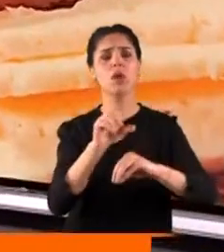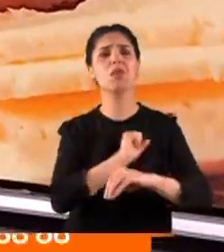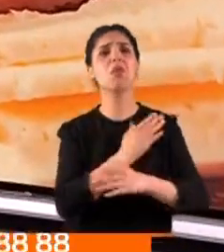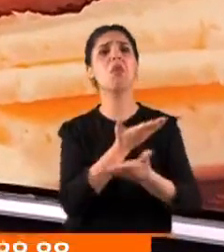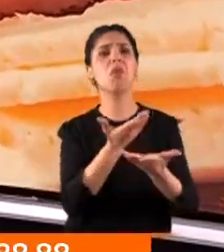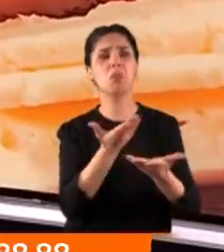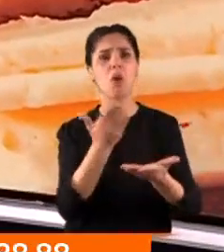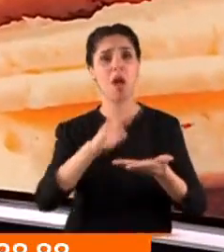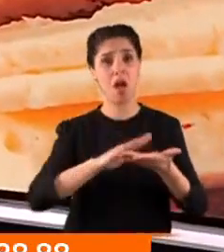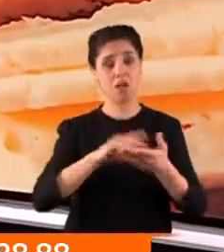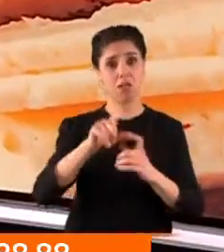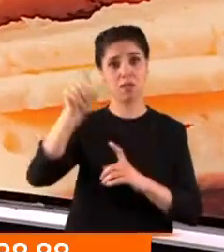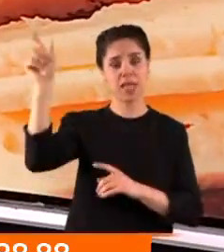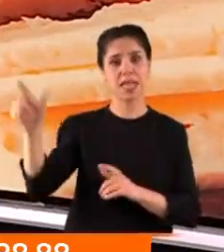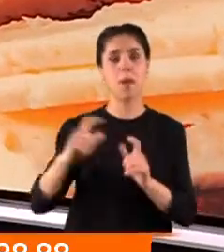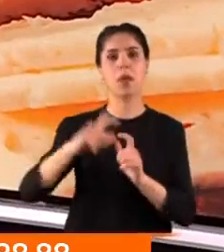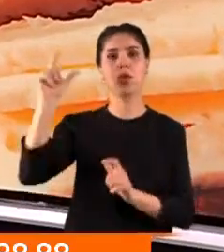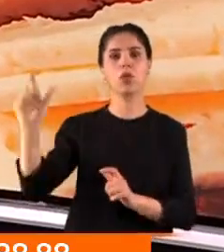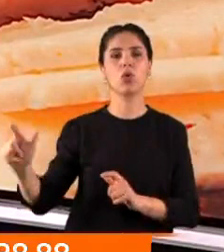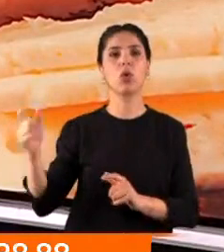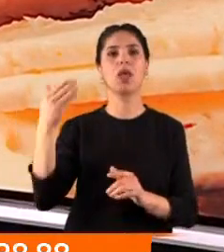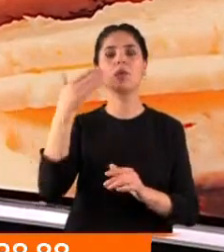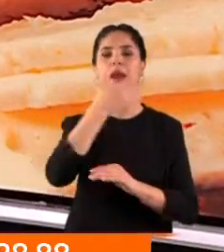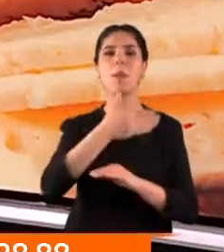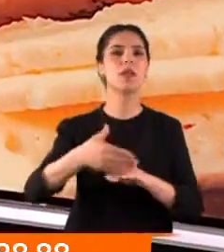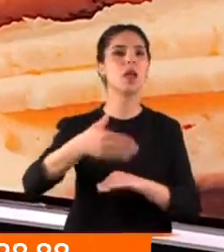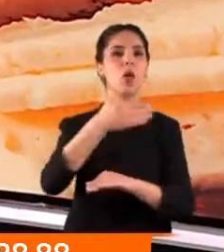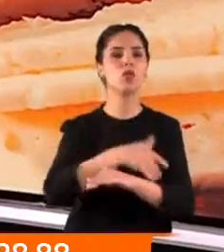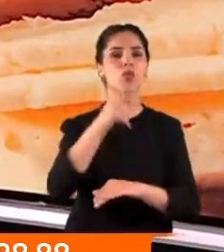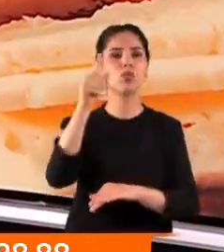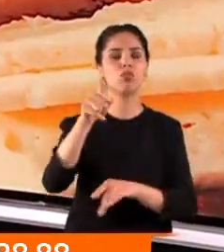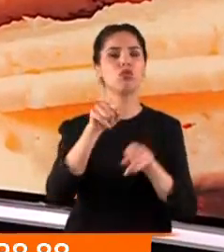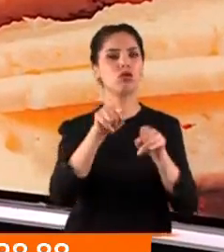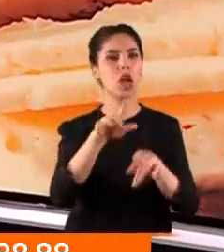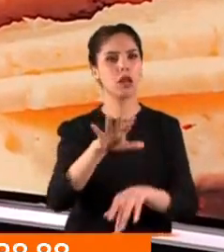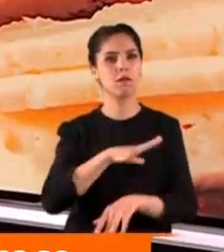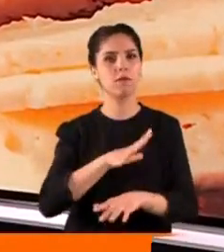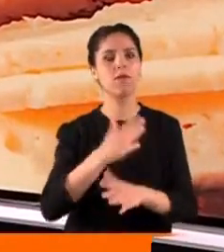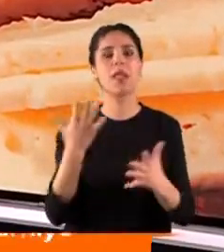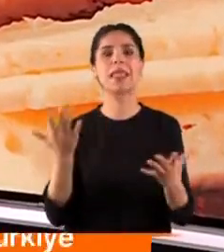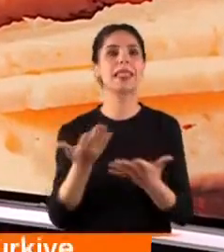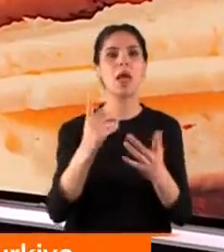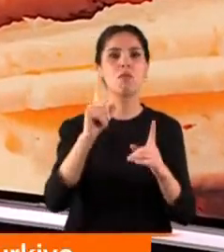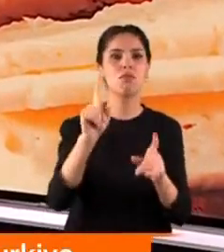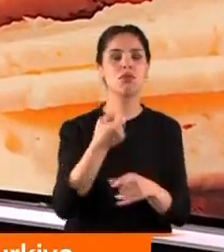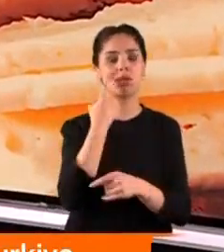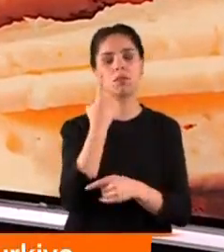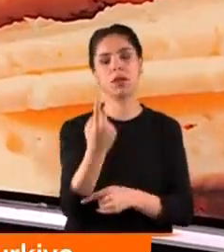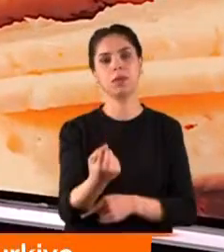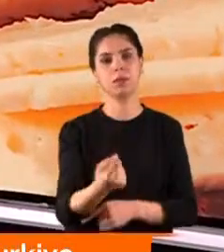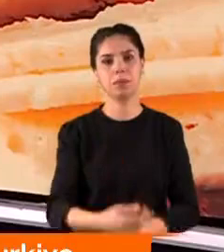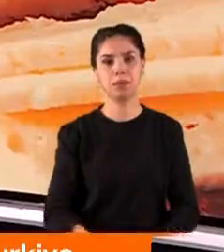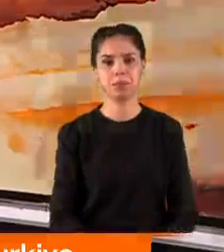çekinmiyorlar. Arkadaşlarımız Samet Özsaylan ve Gökhan Aktaş Ramazan öncesi bu işin peşine düştü ve bakın neler keşfetti.